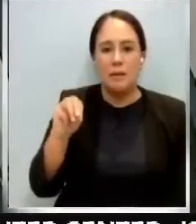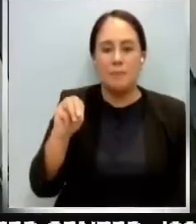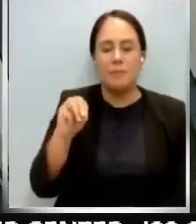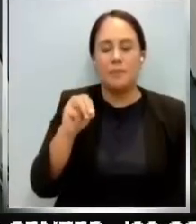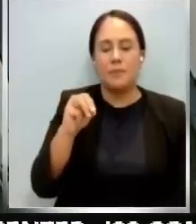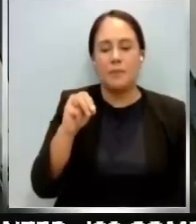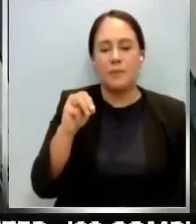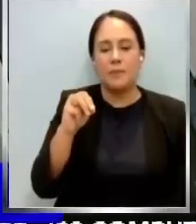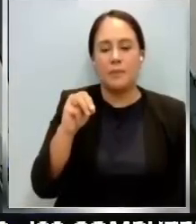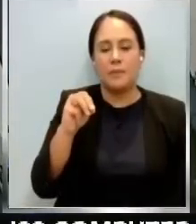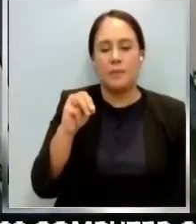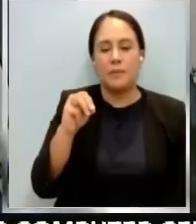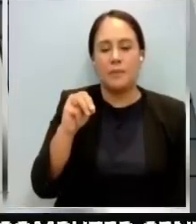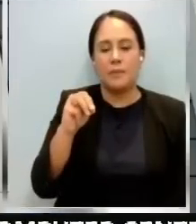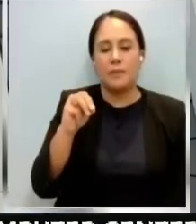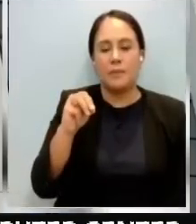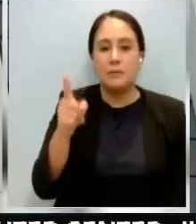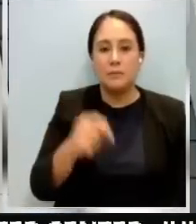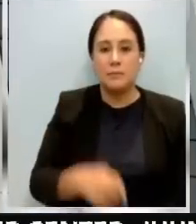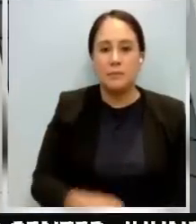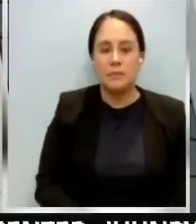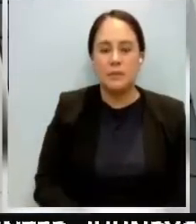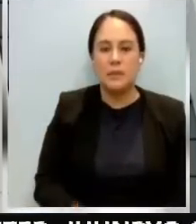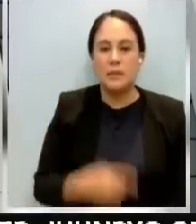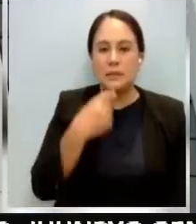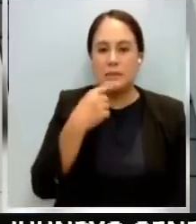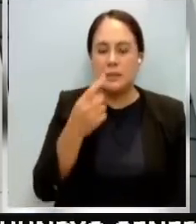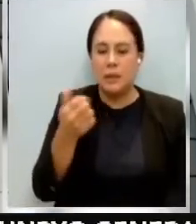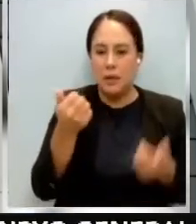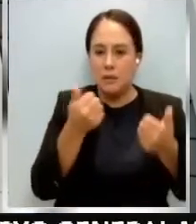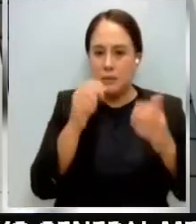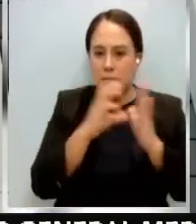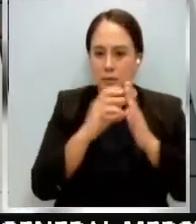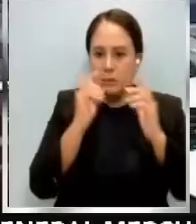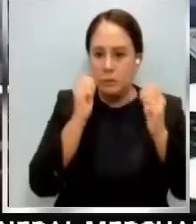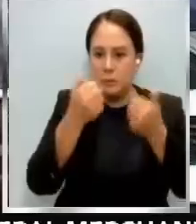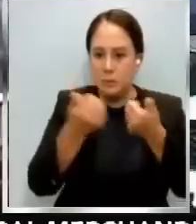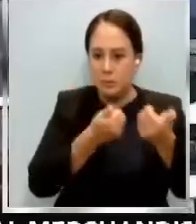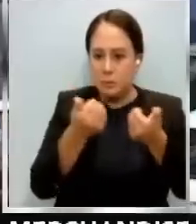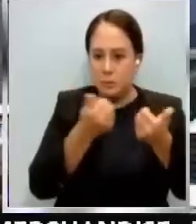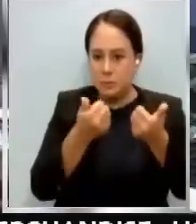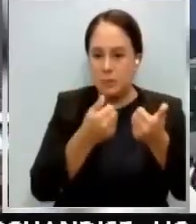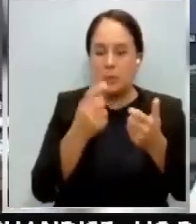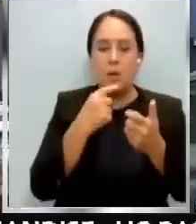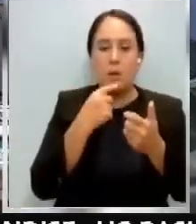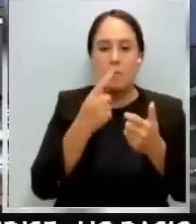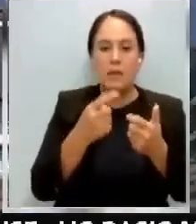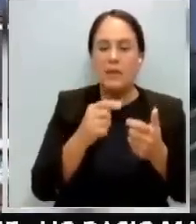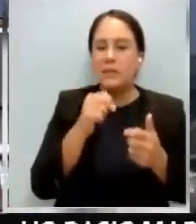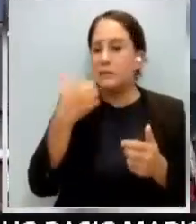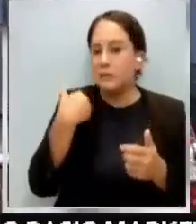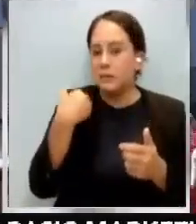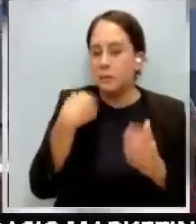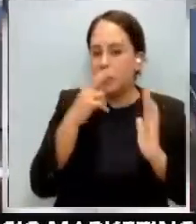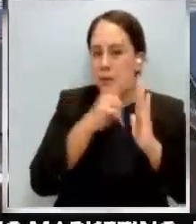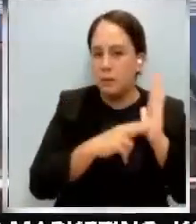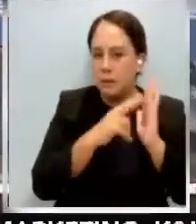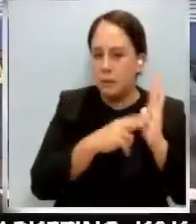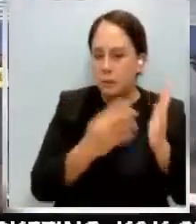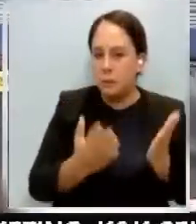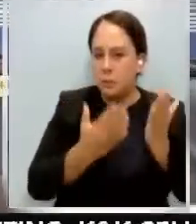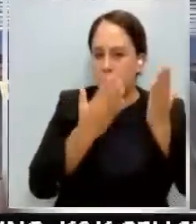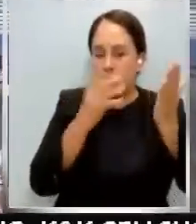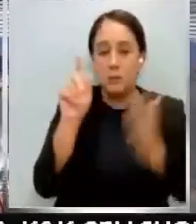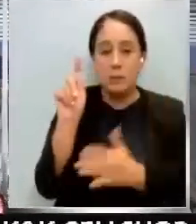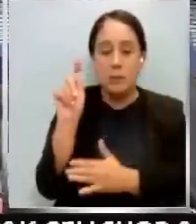isang statement, sinabi naman ni City Administrator Attorney Claro Certeza na hindi pa nila nababasa ang inihain ng Taguig City Hall